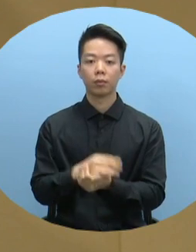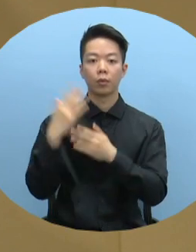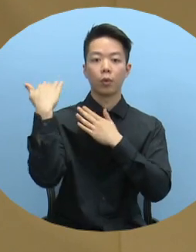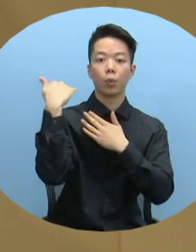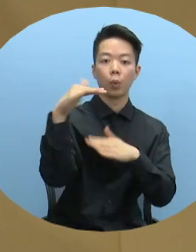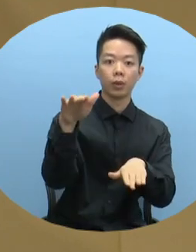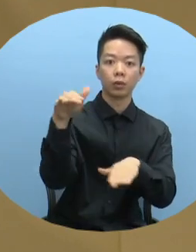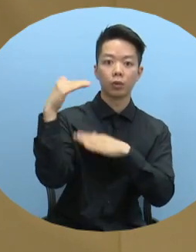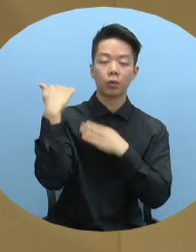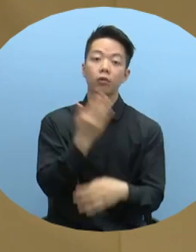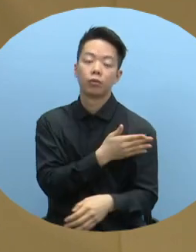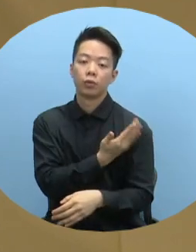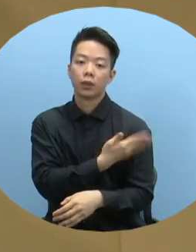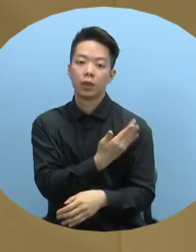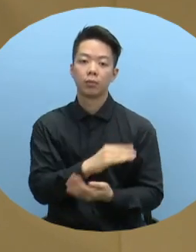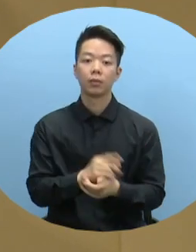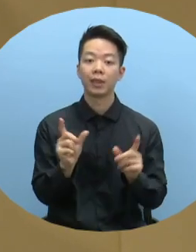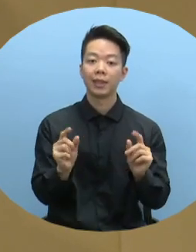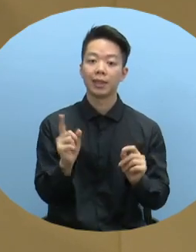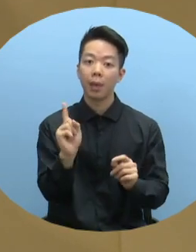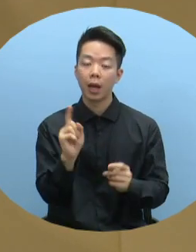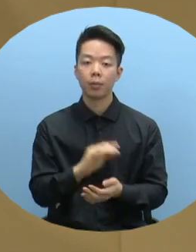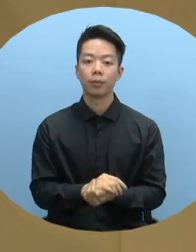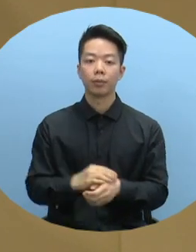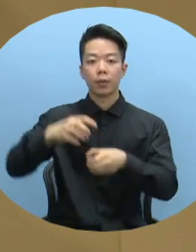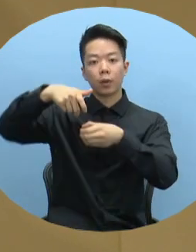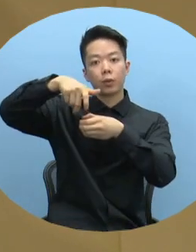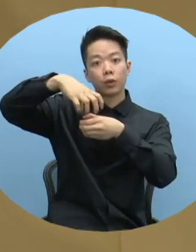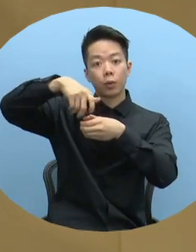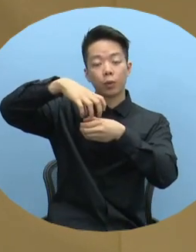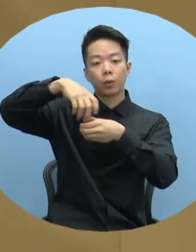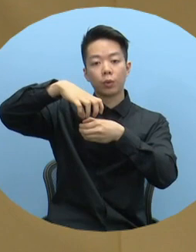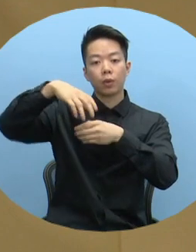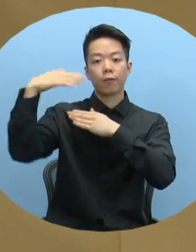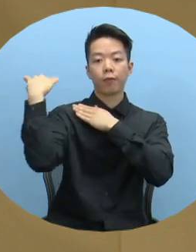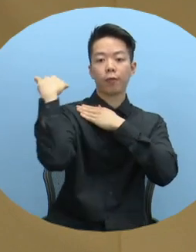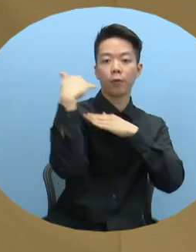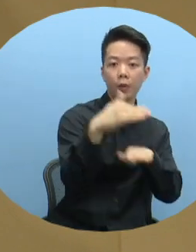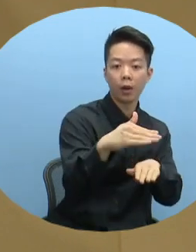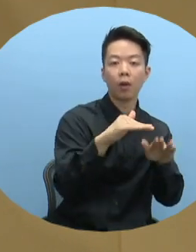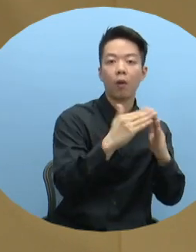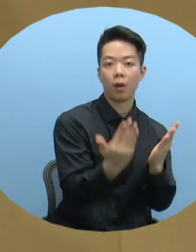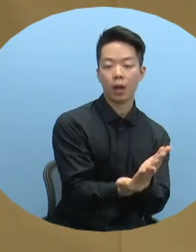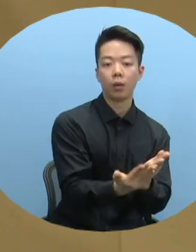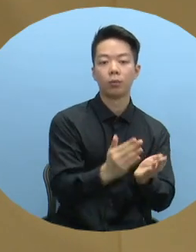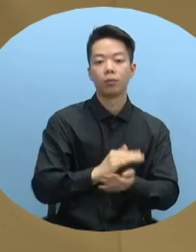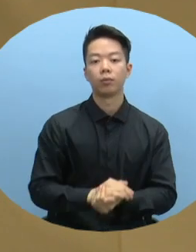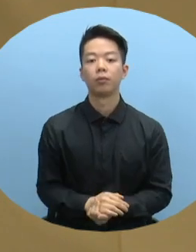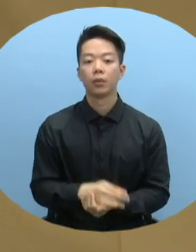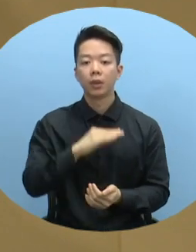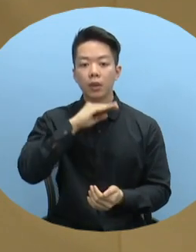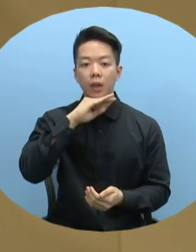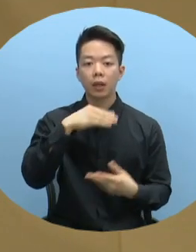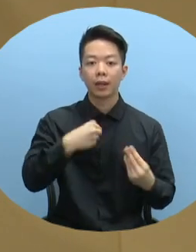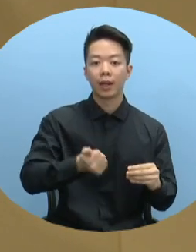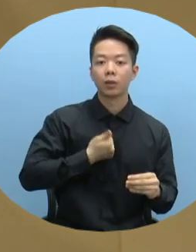所謂運送的過程，即係話佢會送啲樽啊嗰啲俾去到學校。咁喺學校隔咗